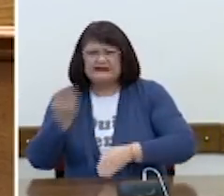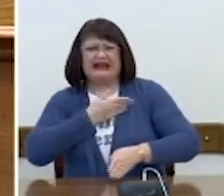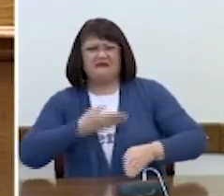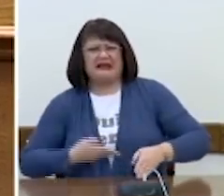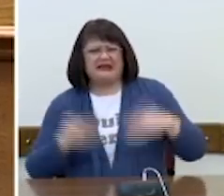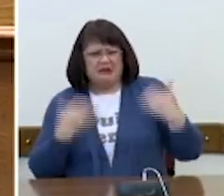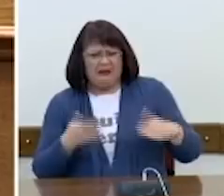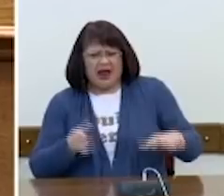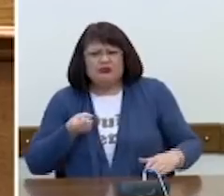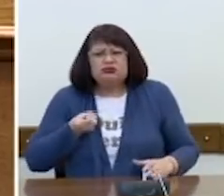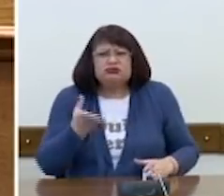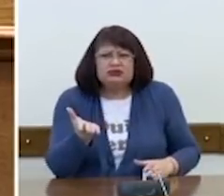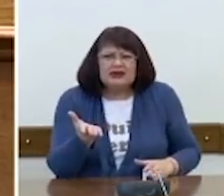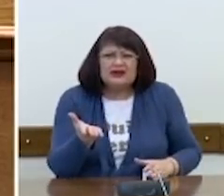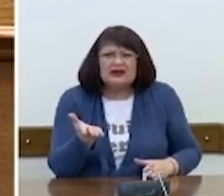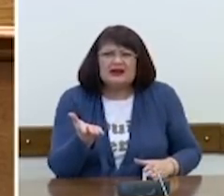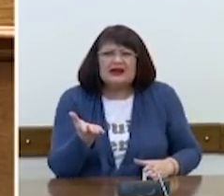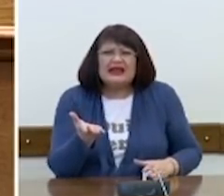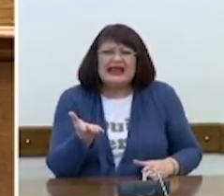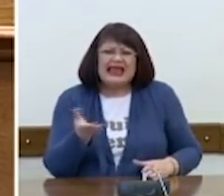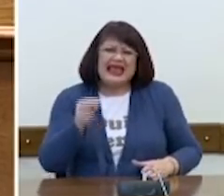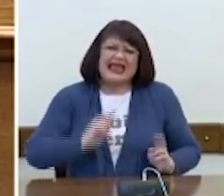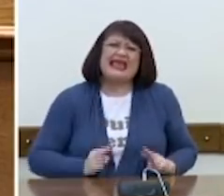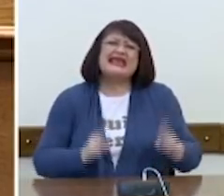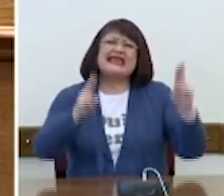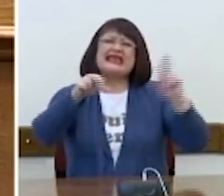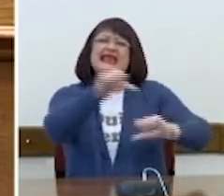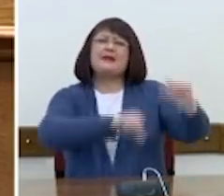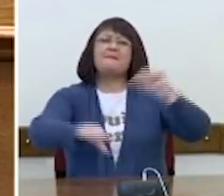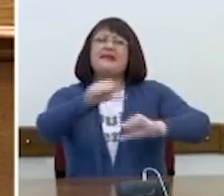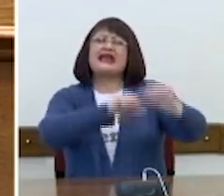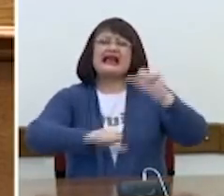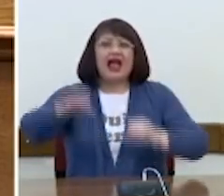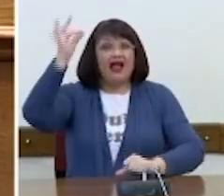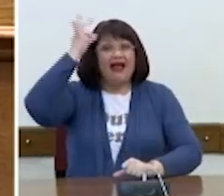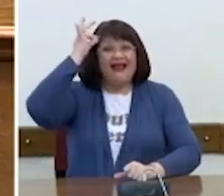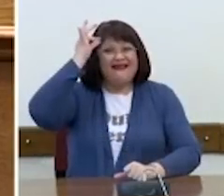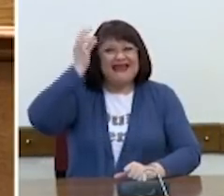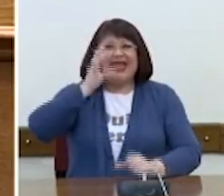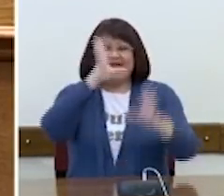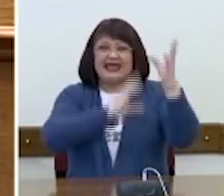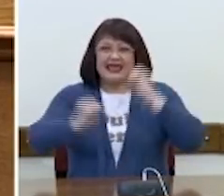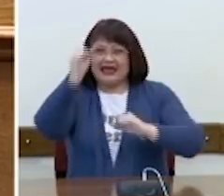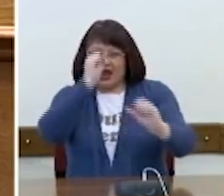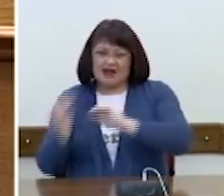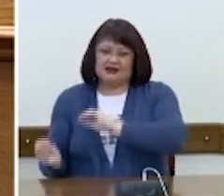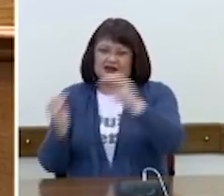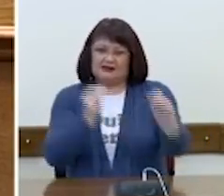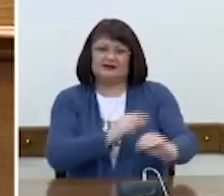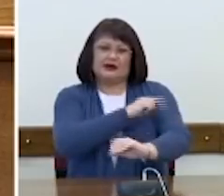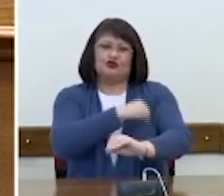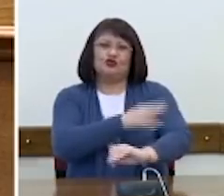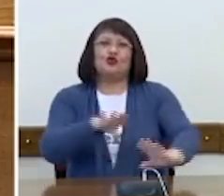ήταν θύματα των χημικών όπλων με τα οποία εφοδίαζε το Ιράκ η Γαλλία και είχαν αποσταλεί στο στρατιωτικό νοσοκομείο όχι ως